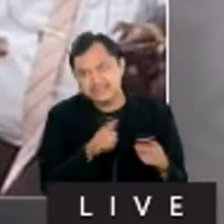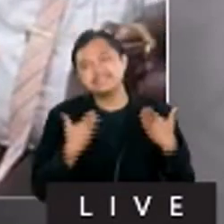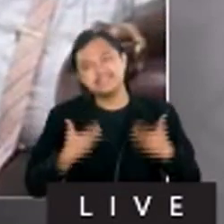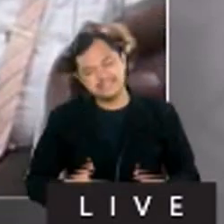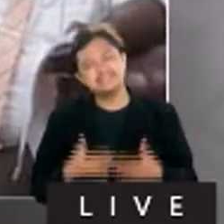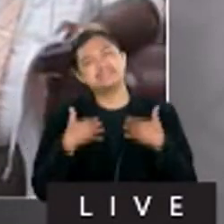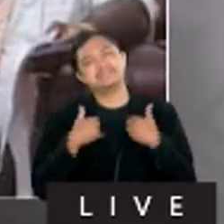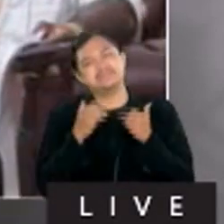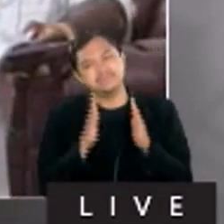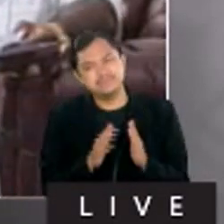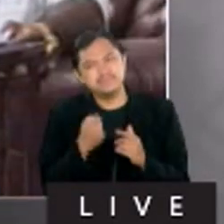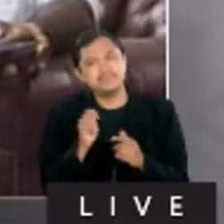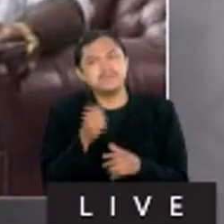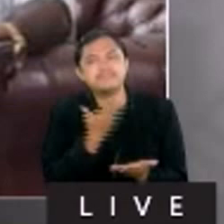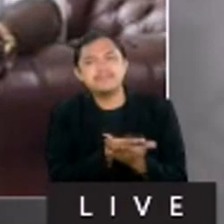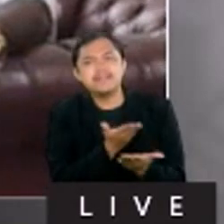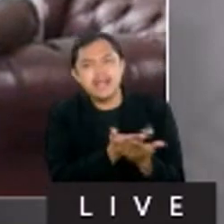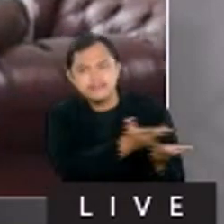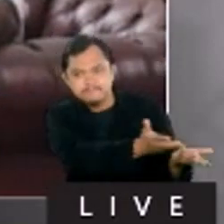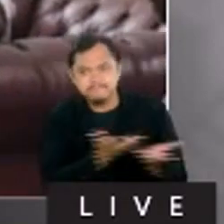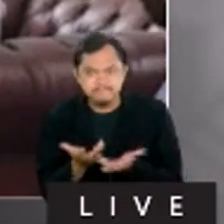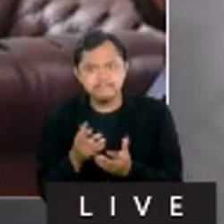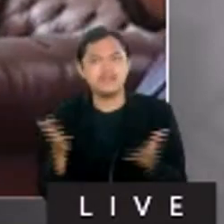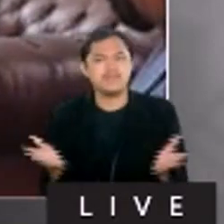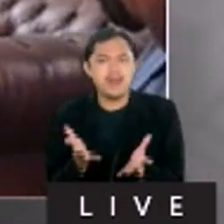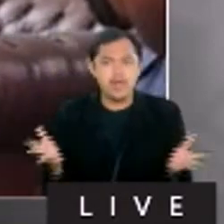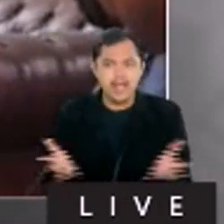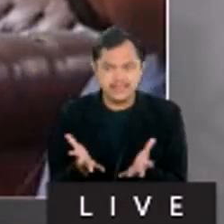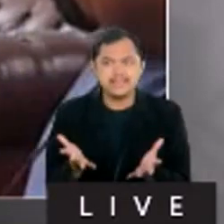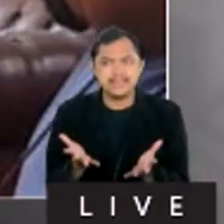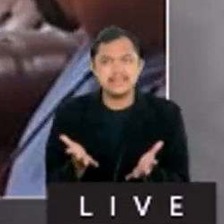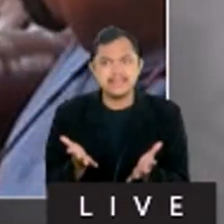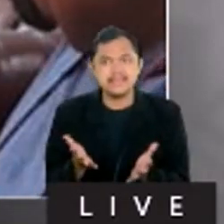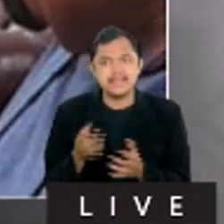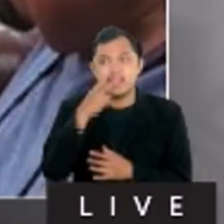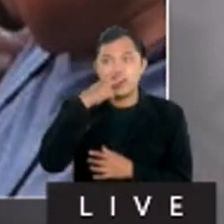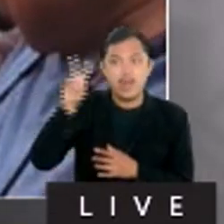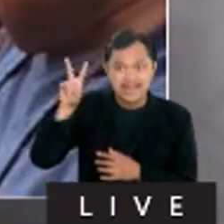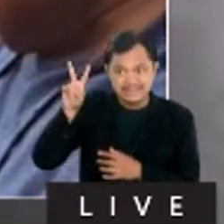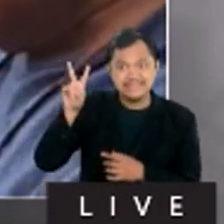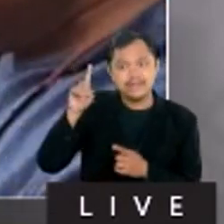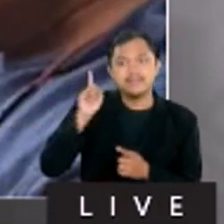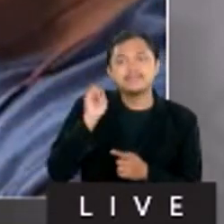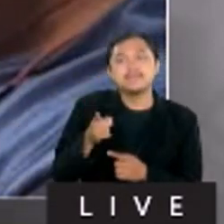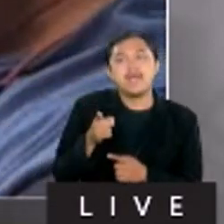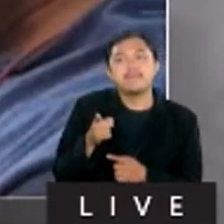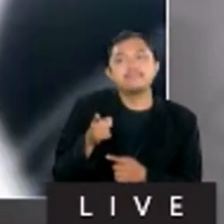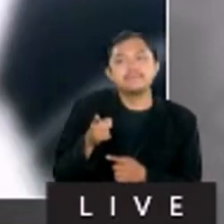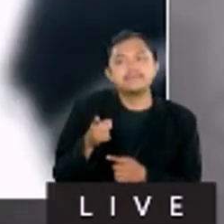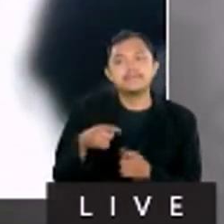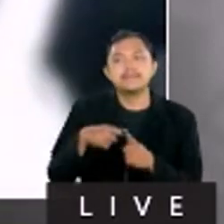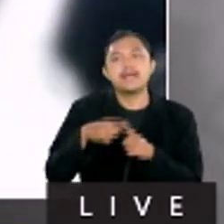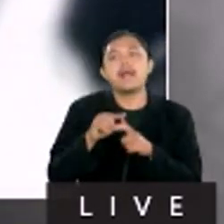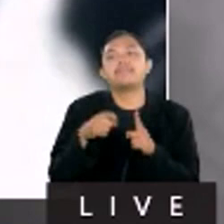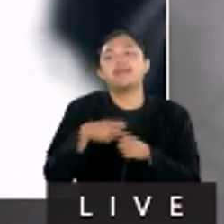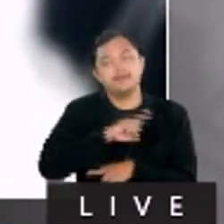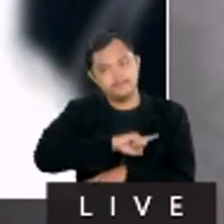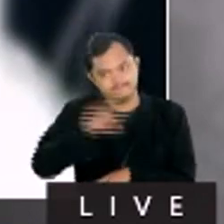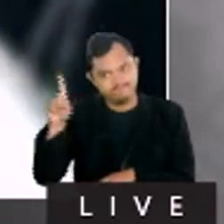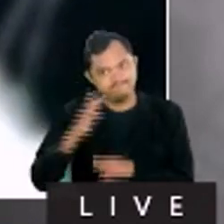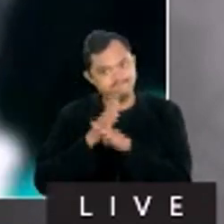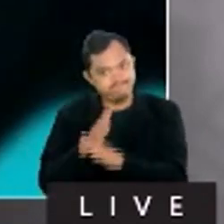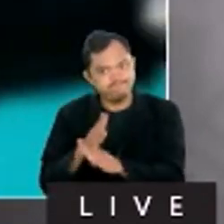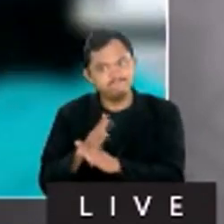meminta agar Lukas dirawat dan juga menjalani pengobatan di luar negeri, namun tentunya upaya ini digagalkan oleh KPK karena KPK